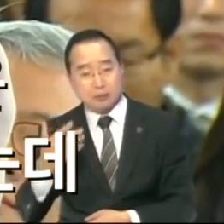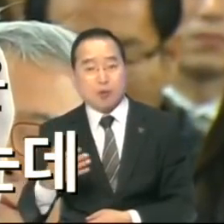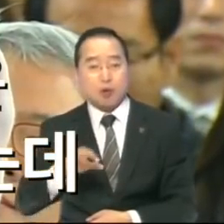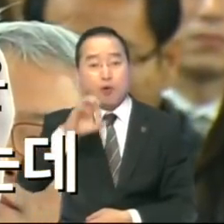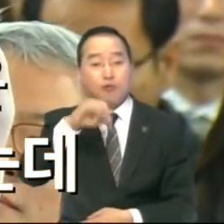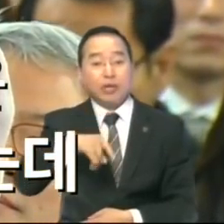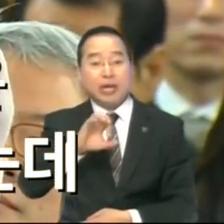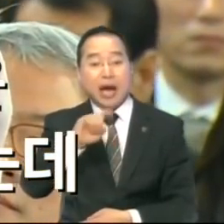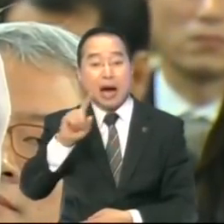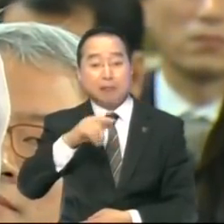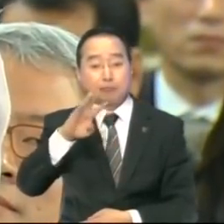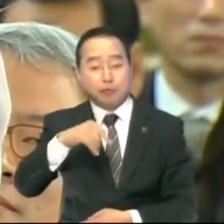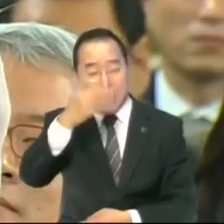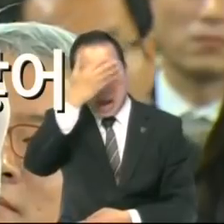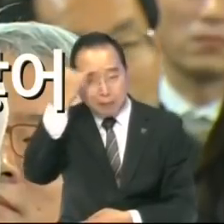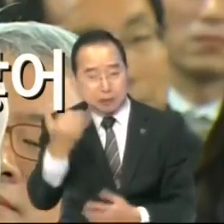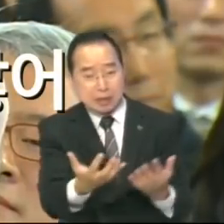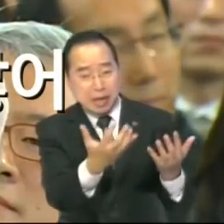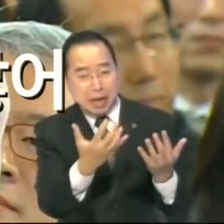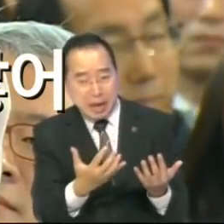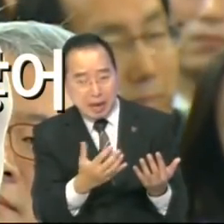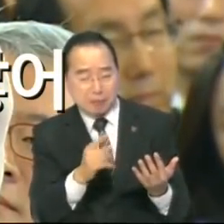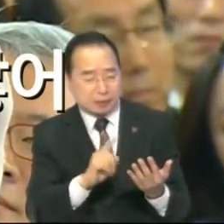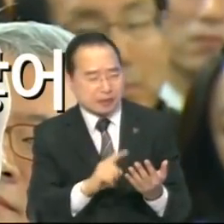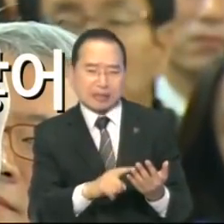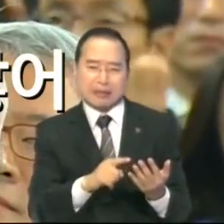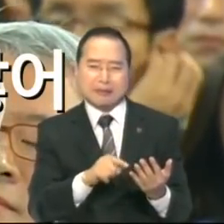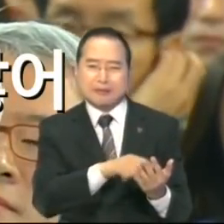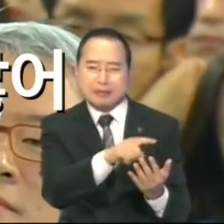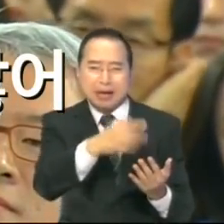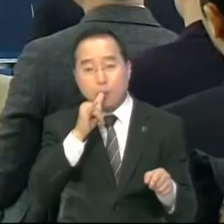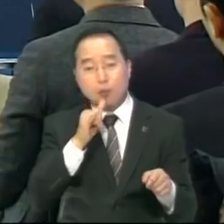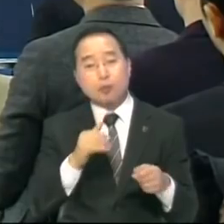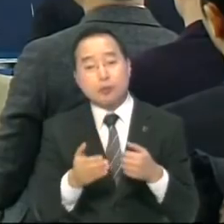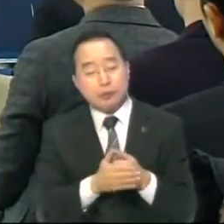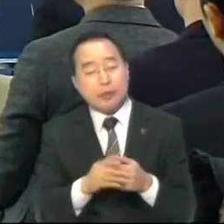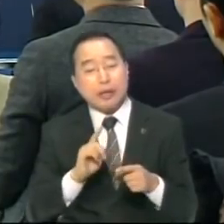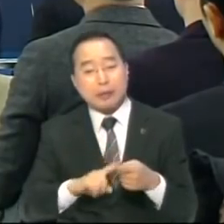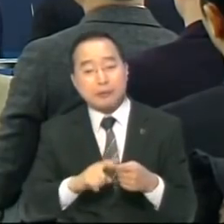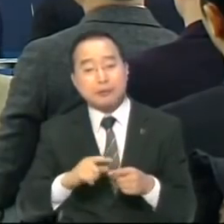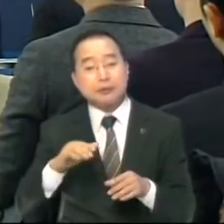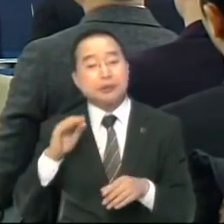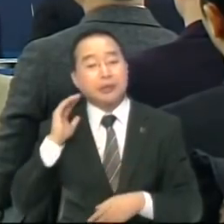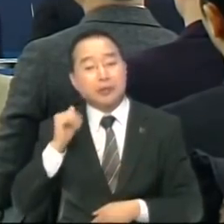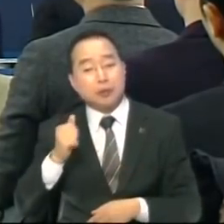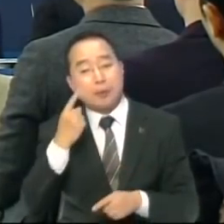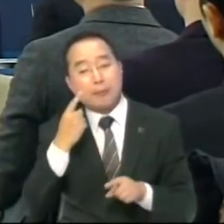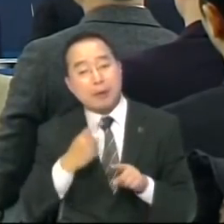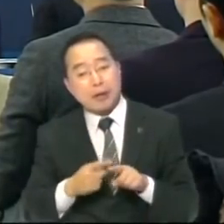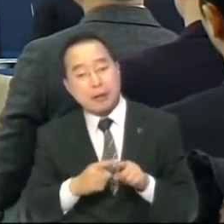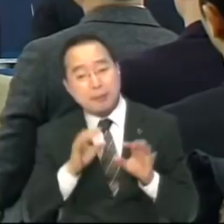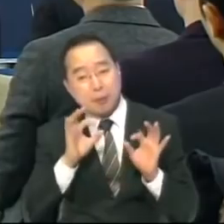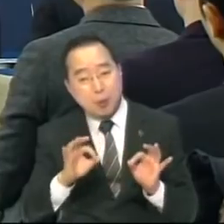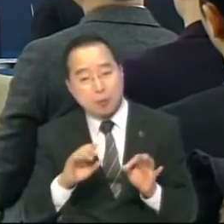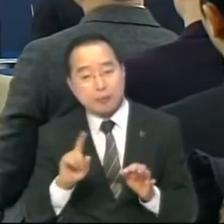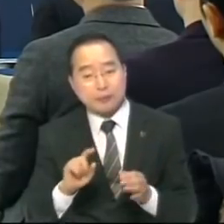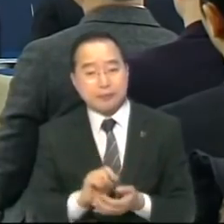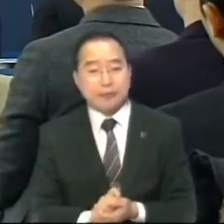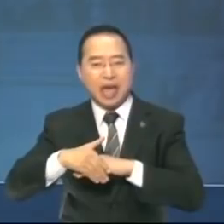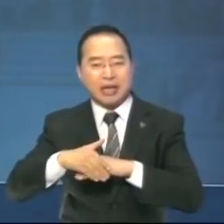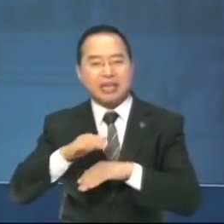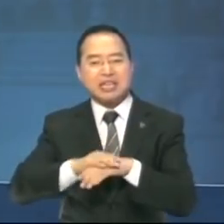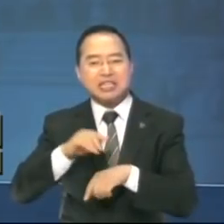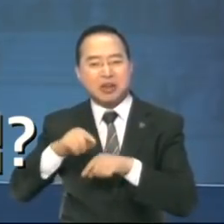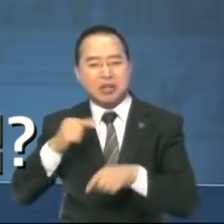보통 파기를 주장하셨는데 어제 그 수준의 합의 결과는 나오지 못했습니다. 사드나 원전이나 다 절차적 정당성을 먼저 주장을